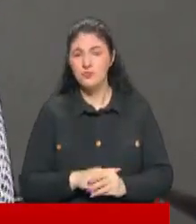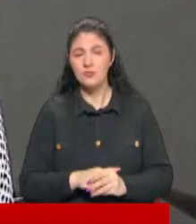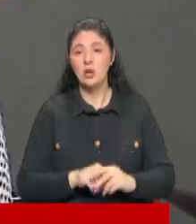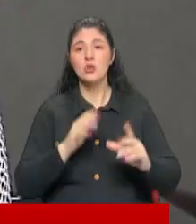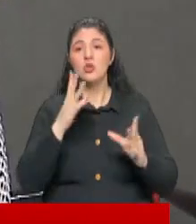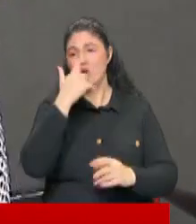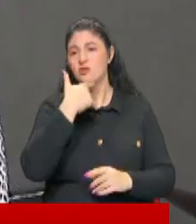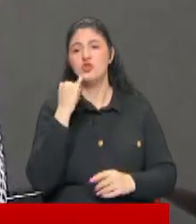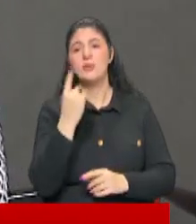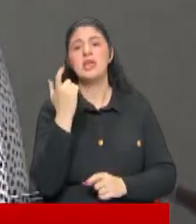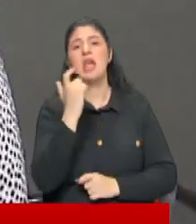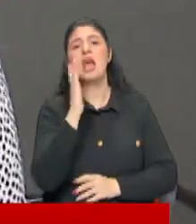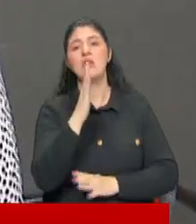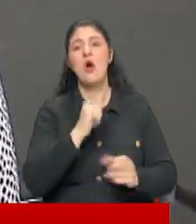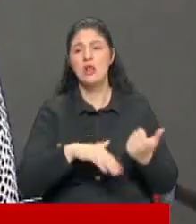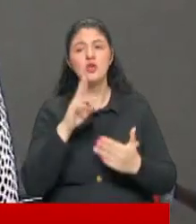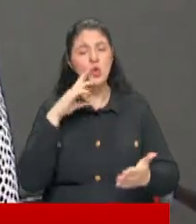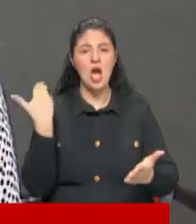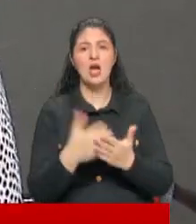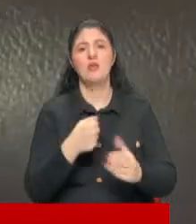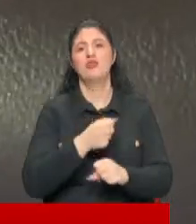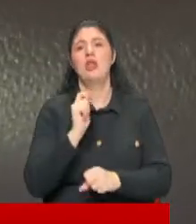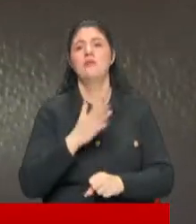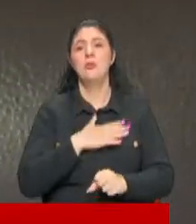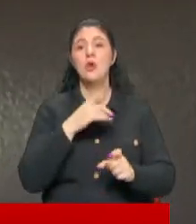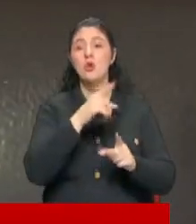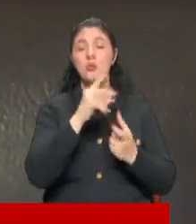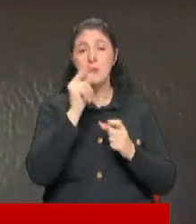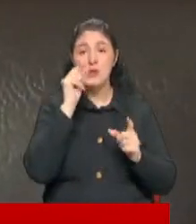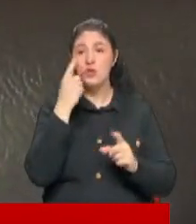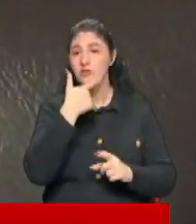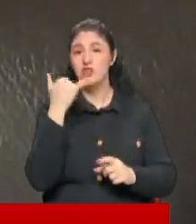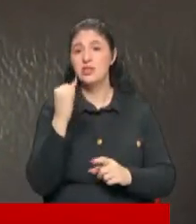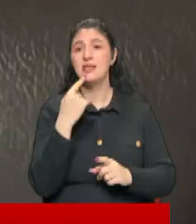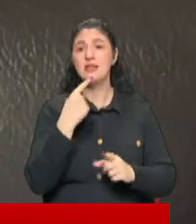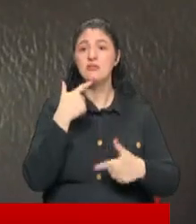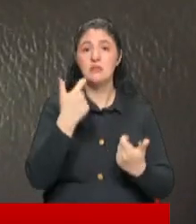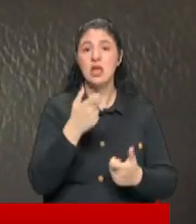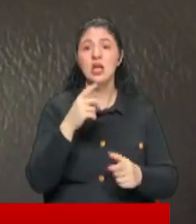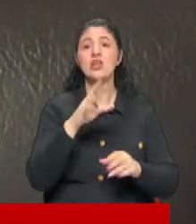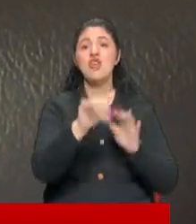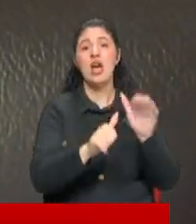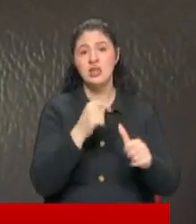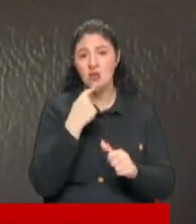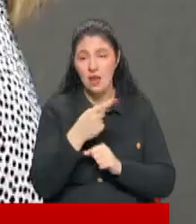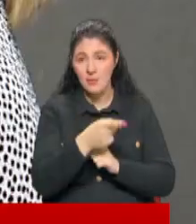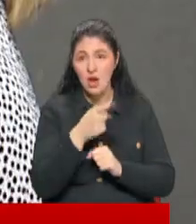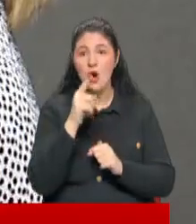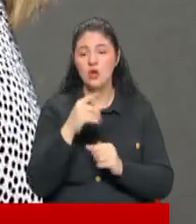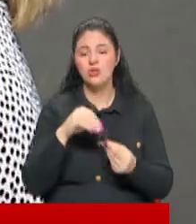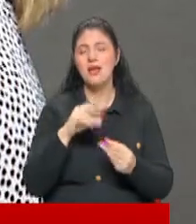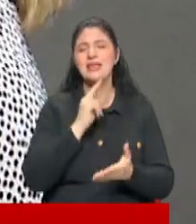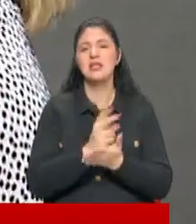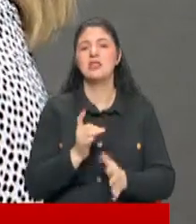çünkü çok çirkin bir yere gitti olay sonuna kadar mücadelem mi edeceğim dik bayırın çok çirkin dediği itham taciz iddiası o suçlama